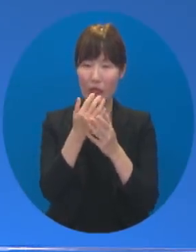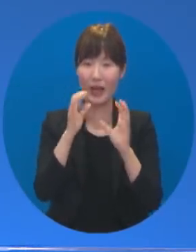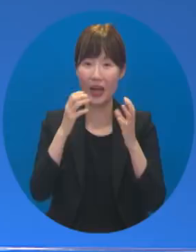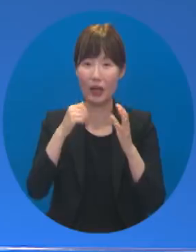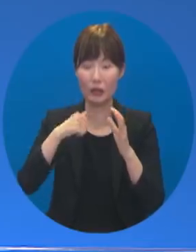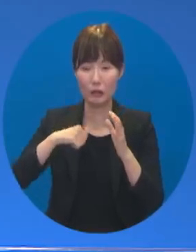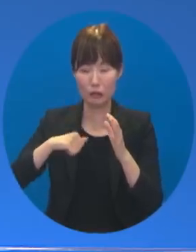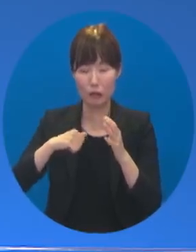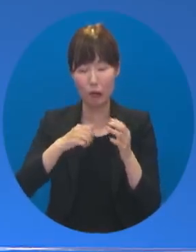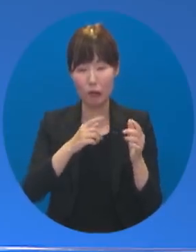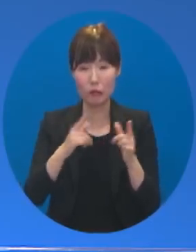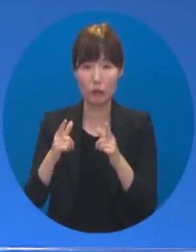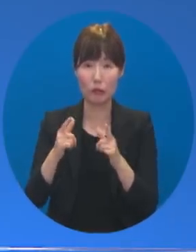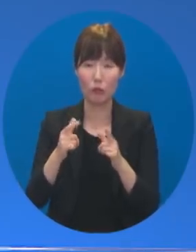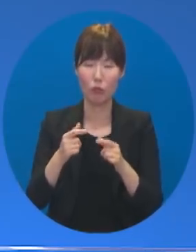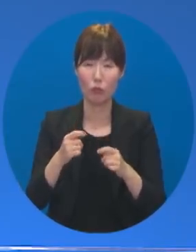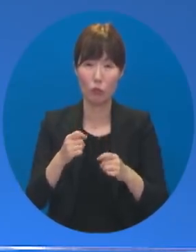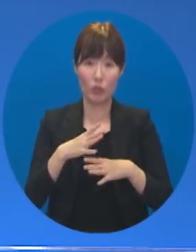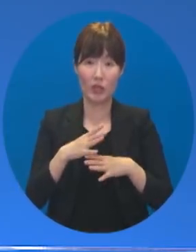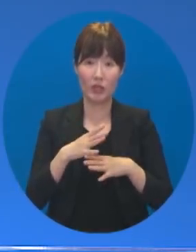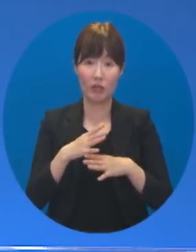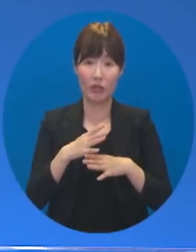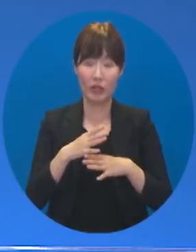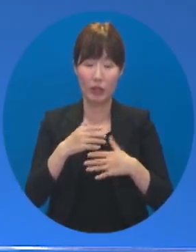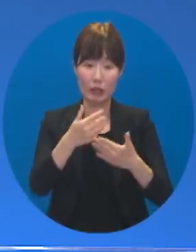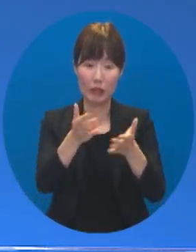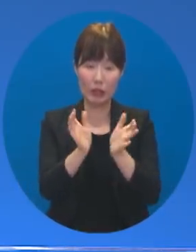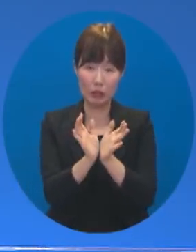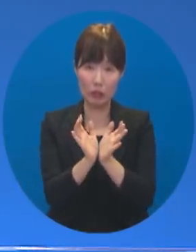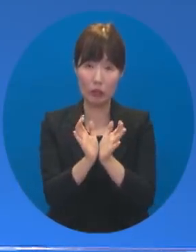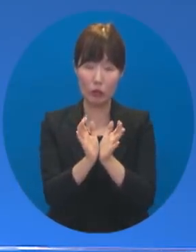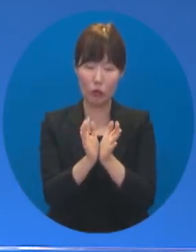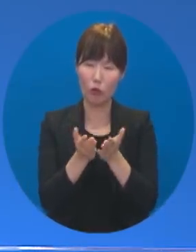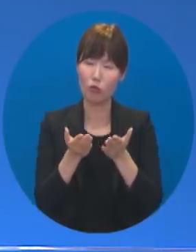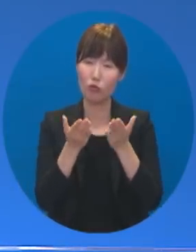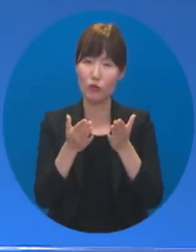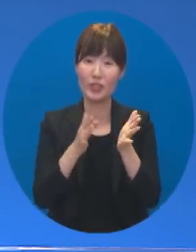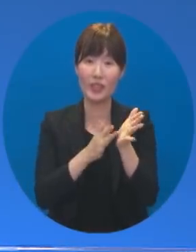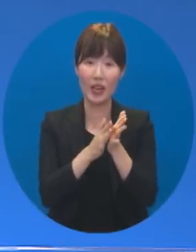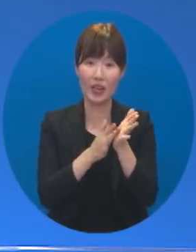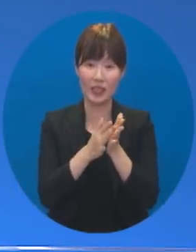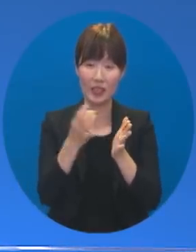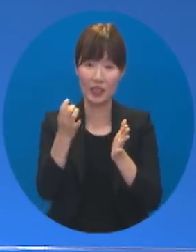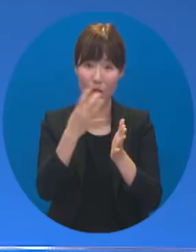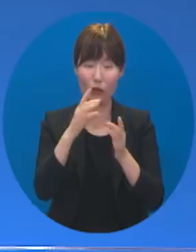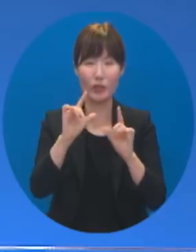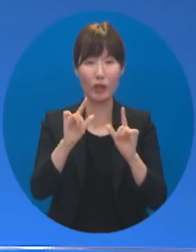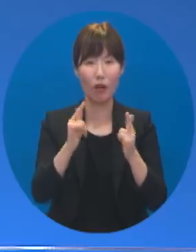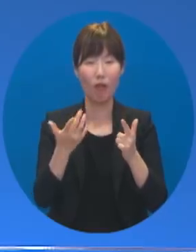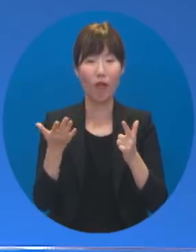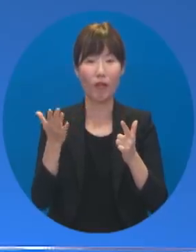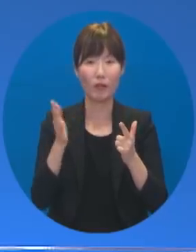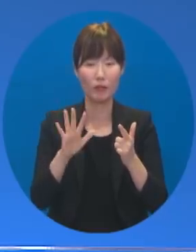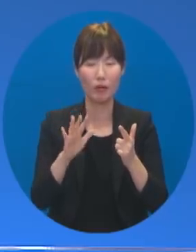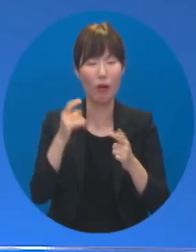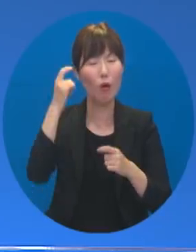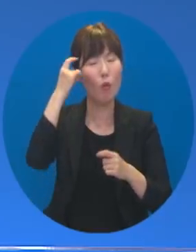건강하지? 재단에서 주는 약을 먹지도 않았는데 왜 이렇게 건강하지? 라고 얘기를 해요.